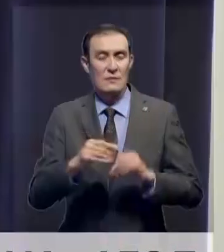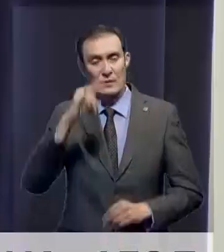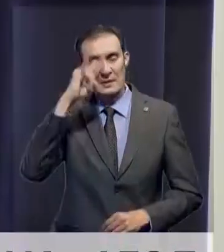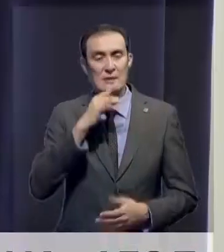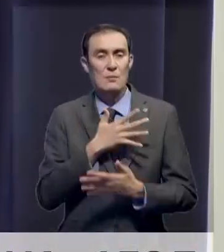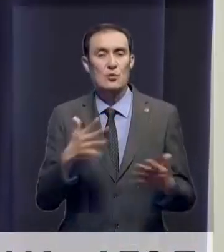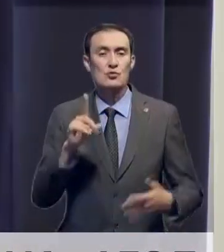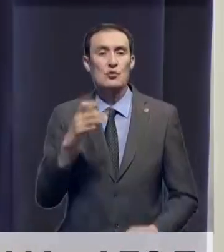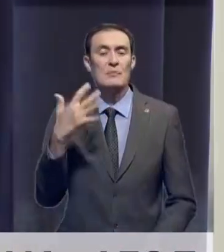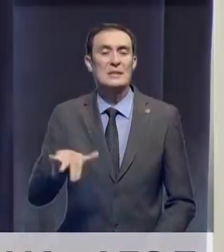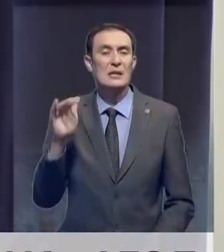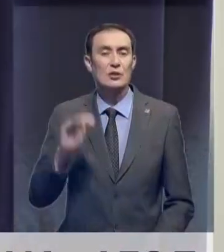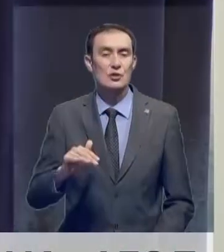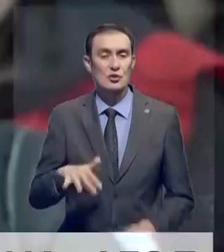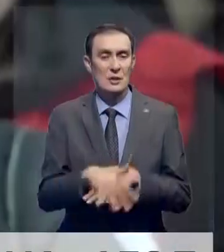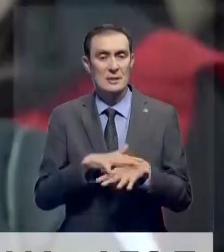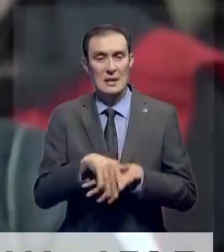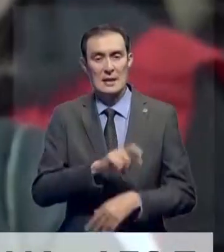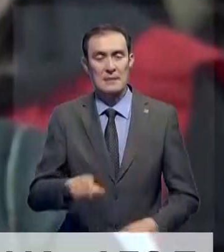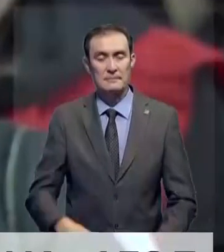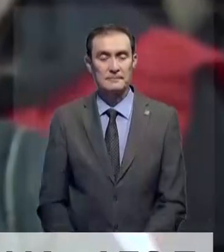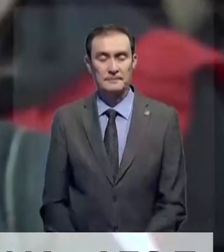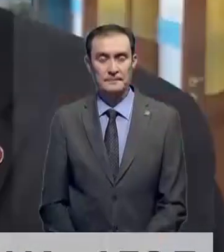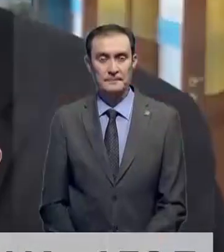свыше 150 тысяч.